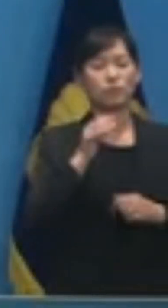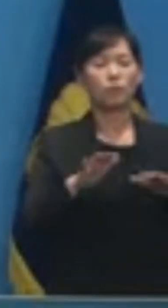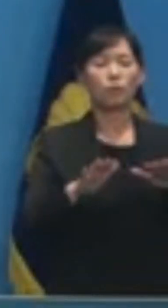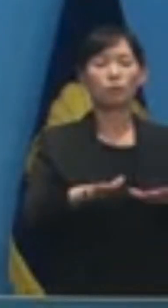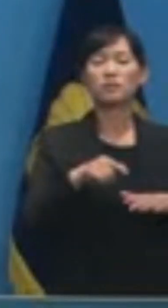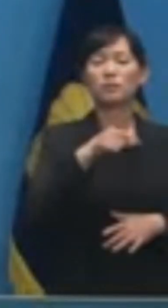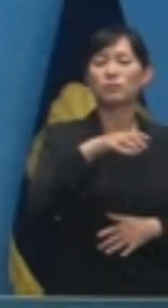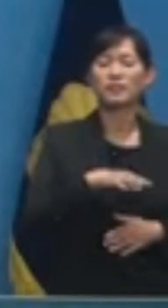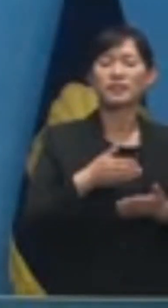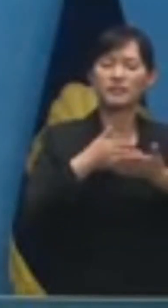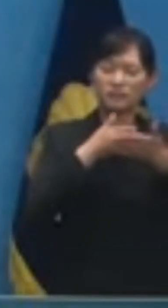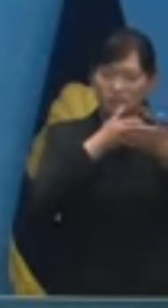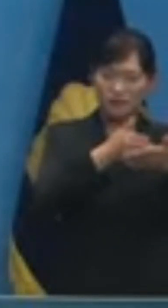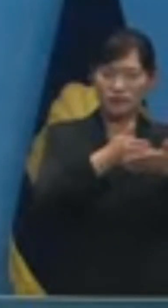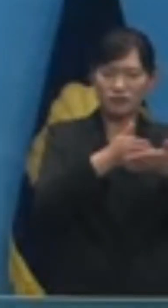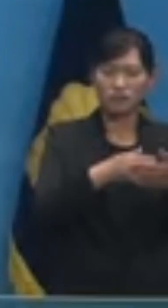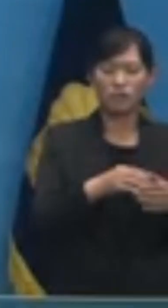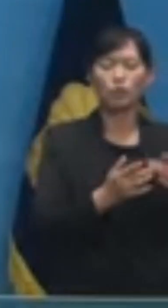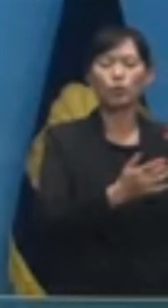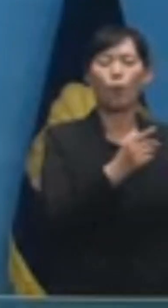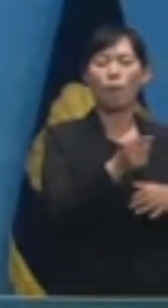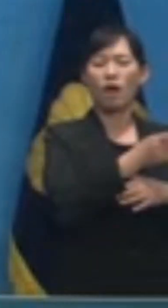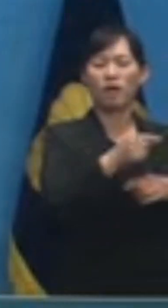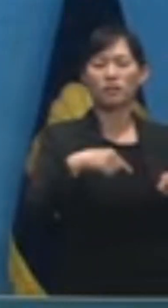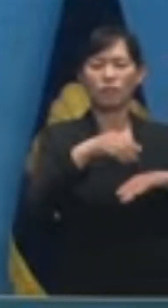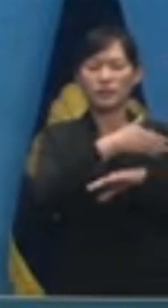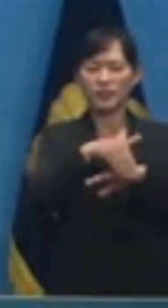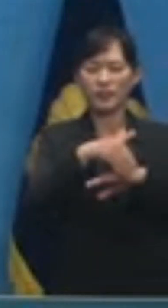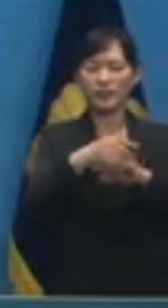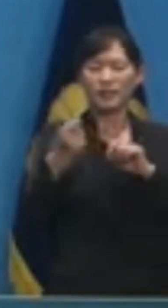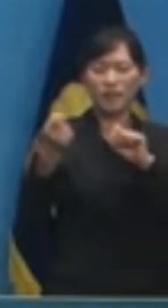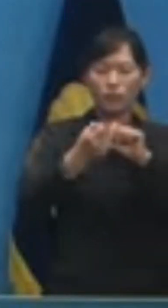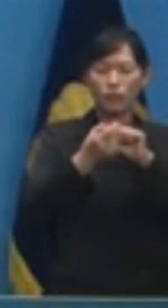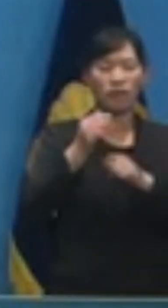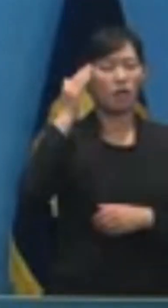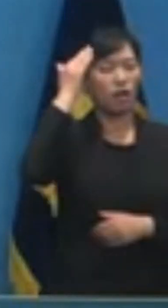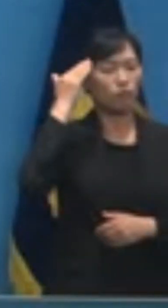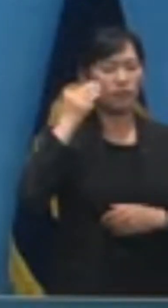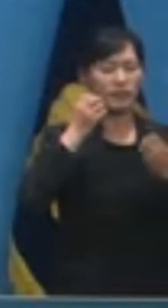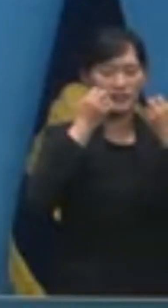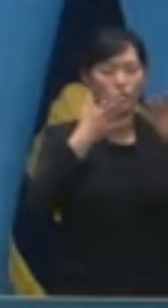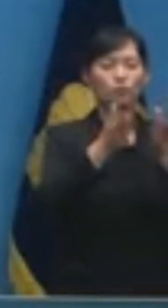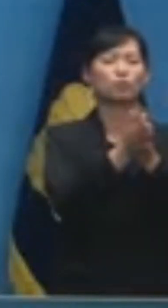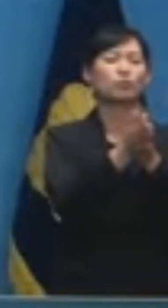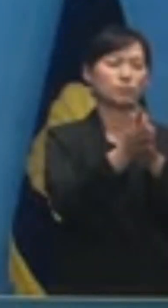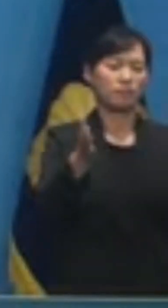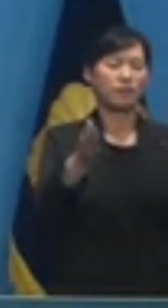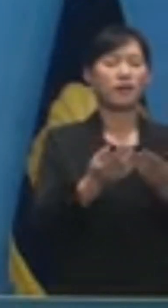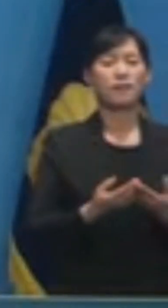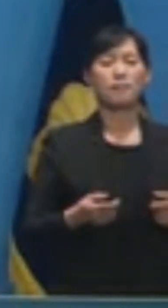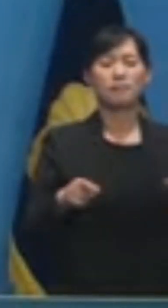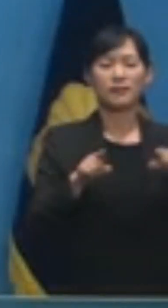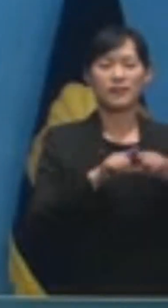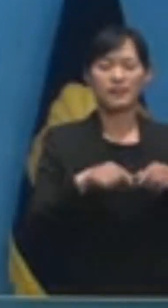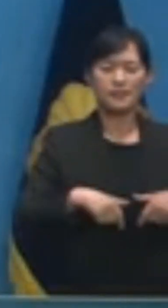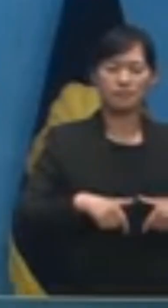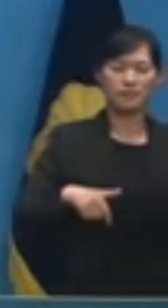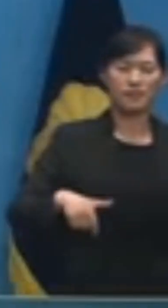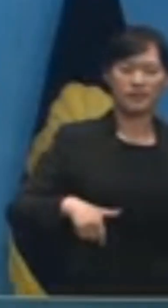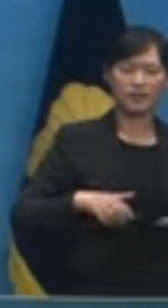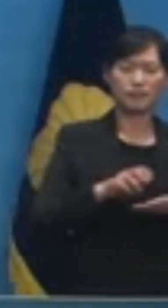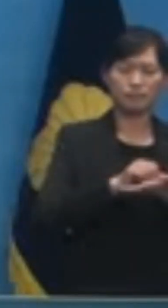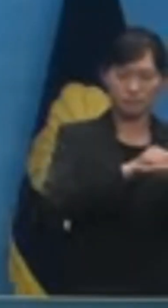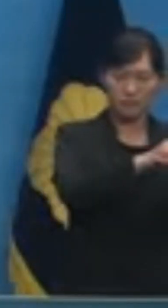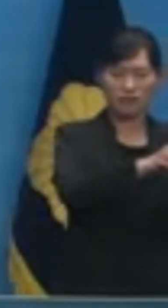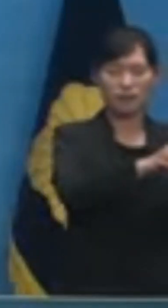이 자리에서 제안되는 소방정책이 다가올 대한민국의 새로운 출발과 함께 담대하게